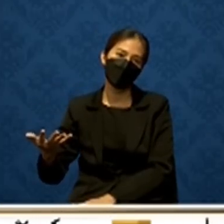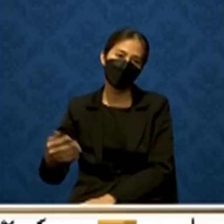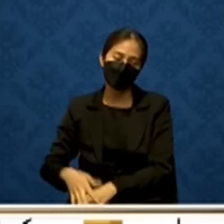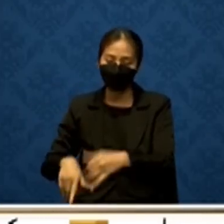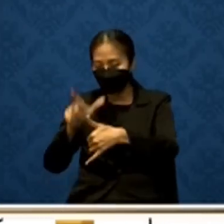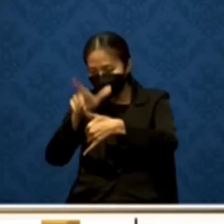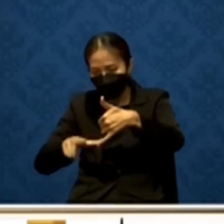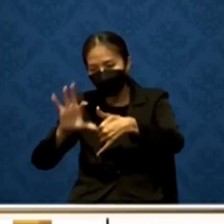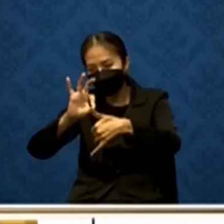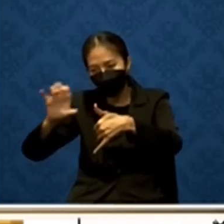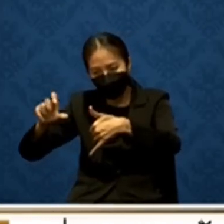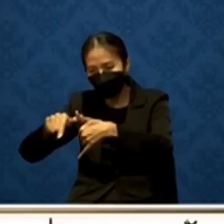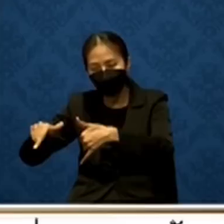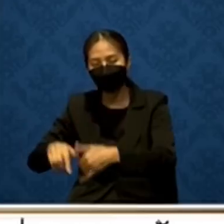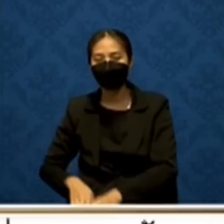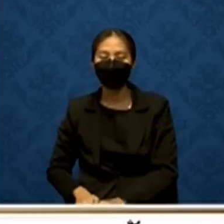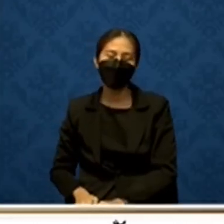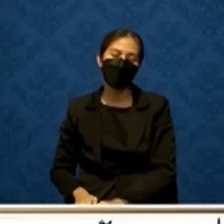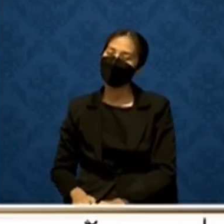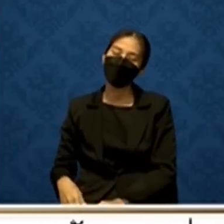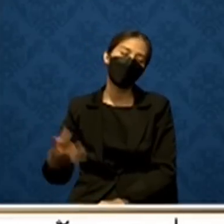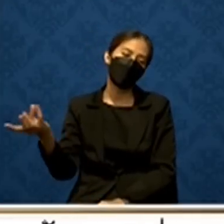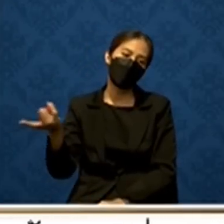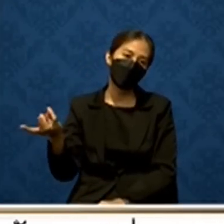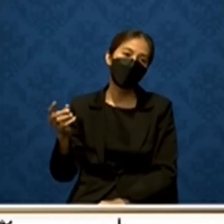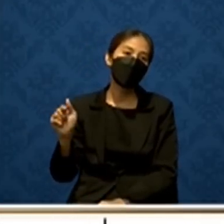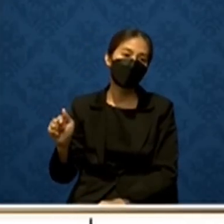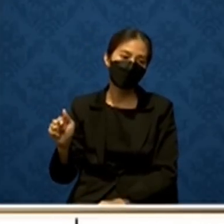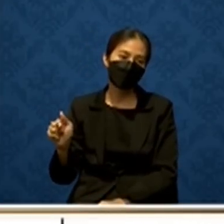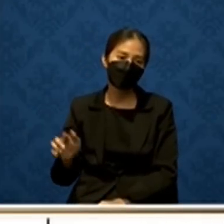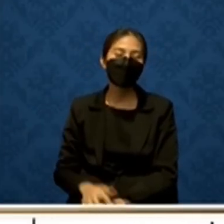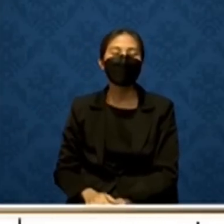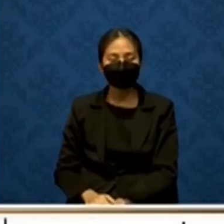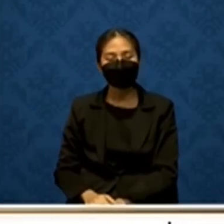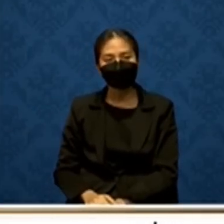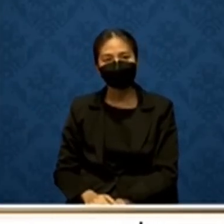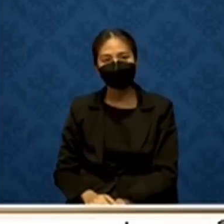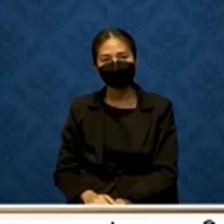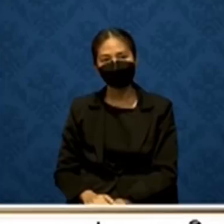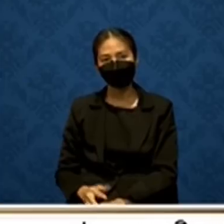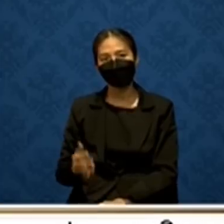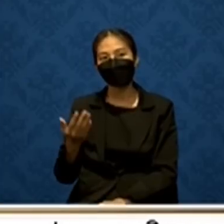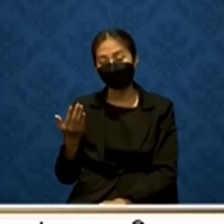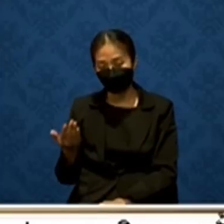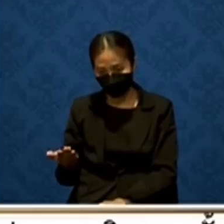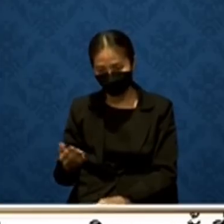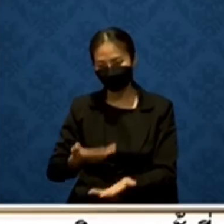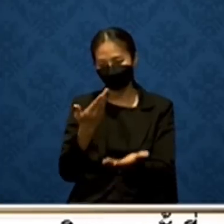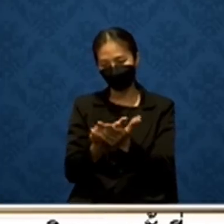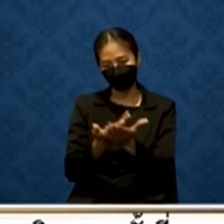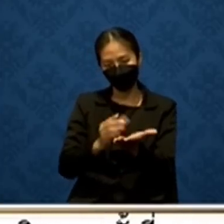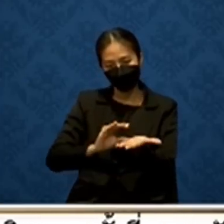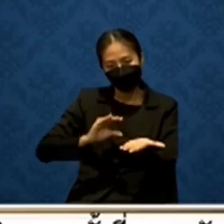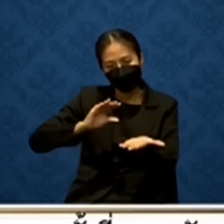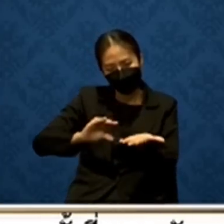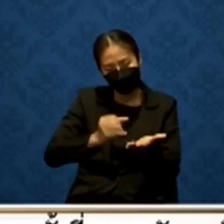บาทชื่ปุยไดคร่ลกคราวนี้ก็แดงใหเหนครับว่าการใช้งบปมาณในการ